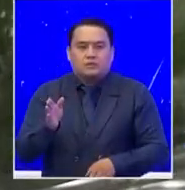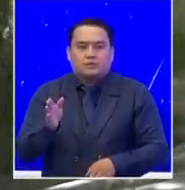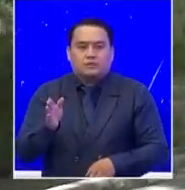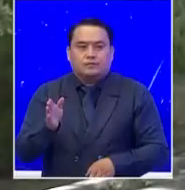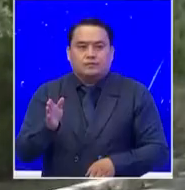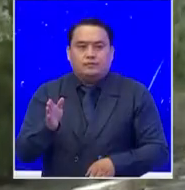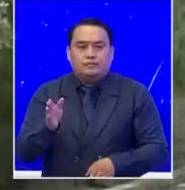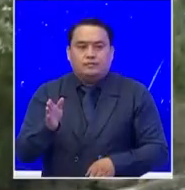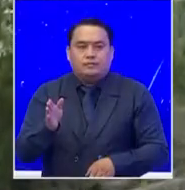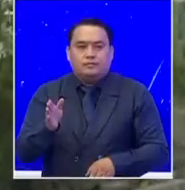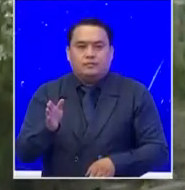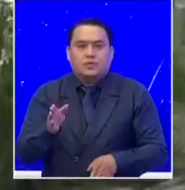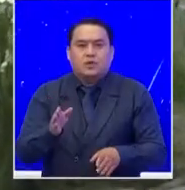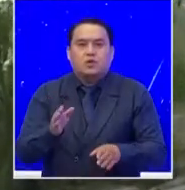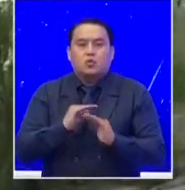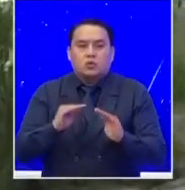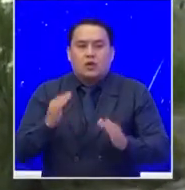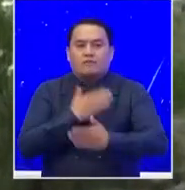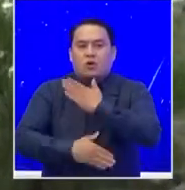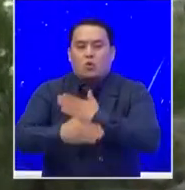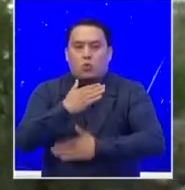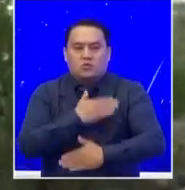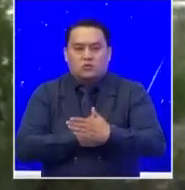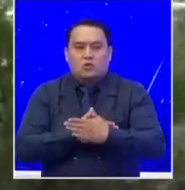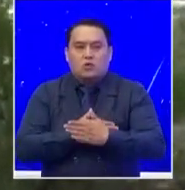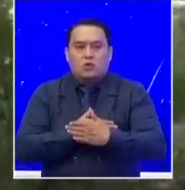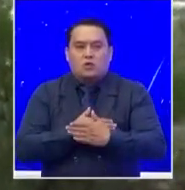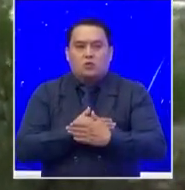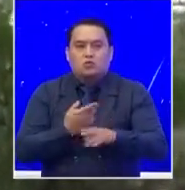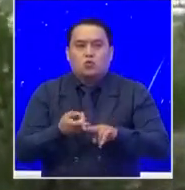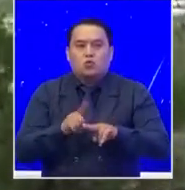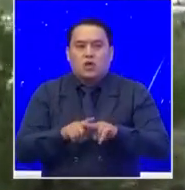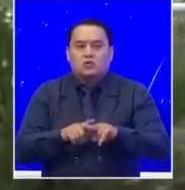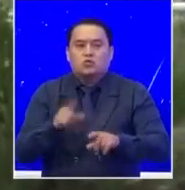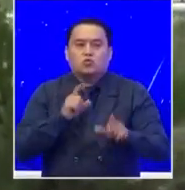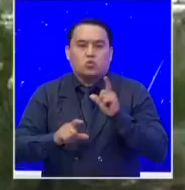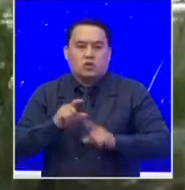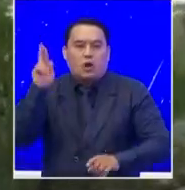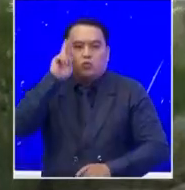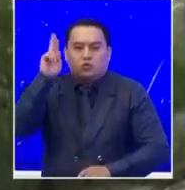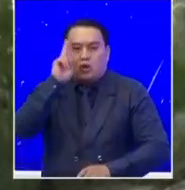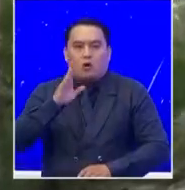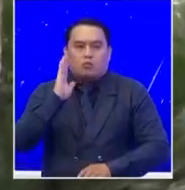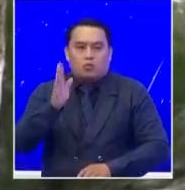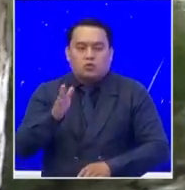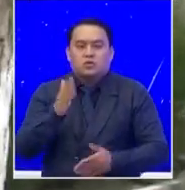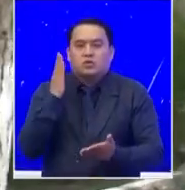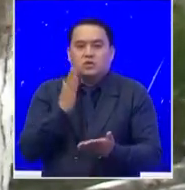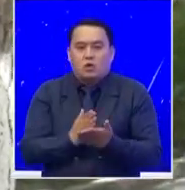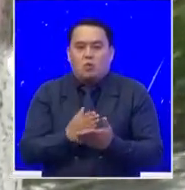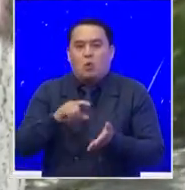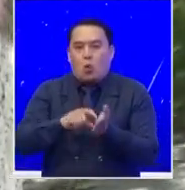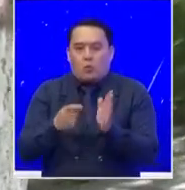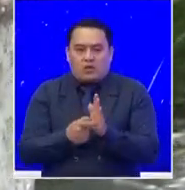для людей ограниченной возможностью, потому что у нас тоже студенты обучаются, будет предусмотрена